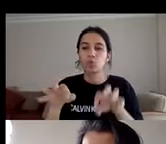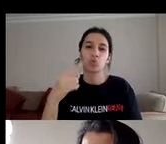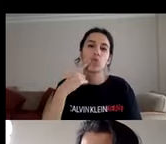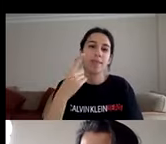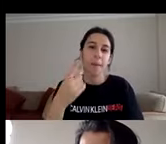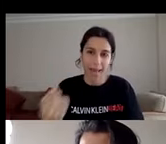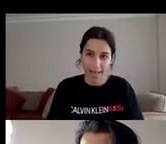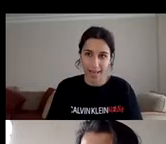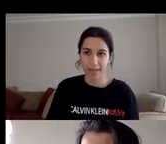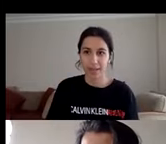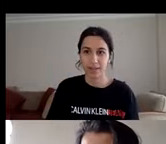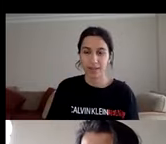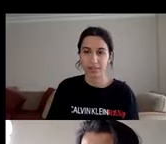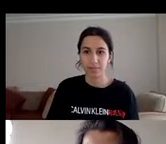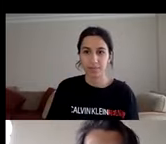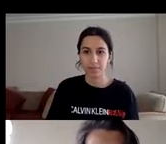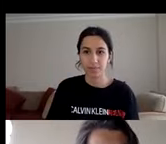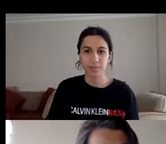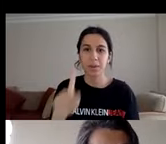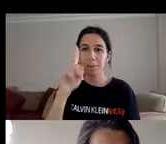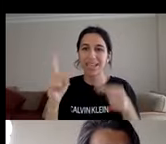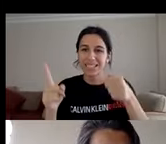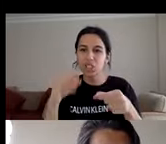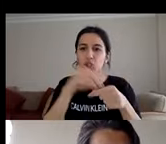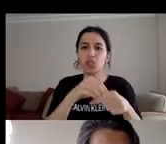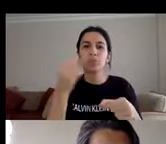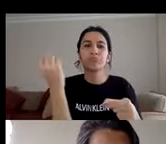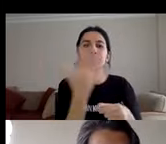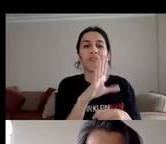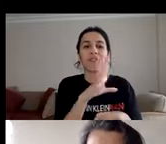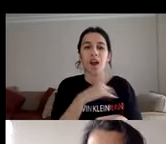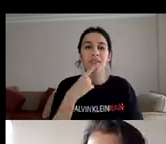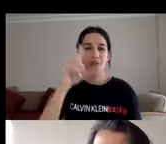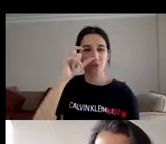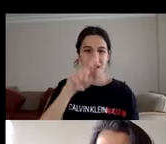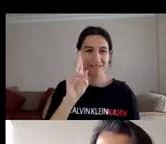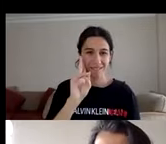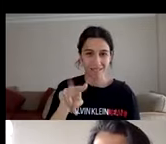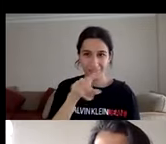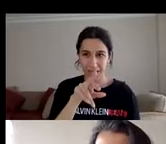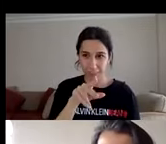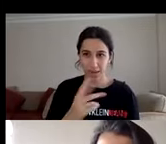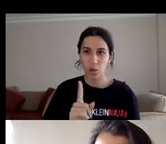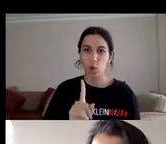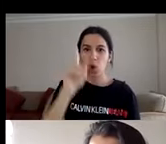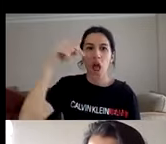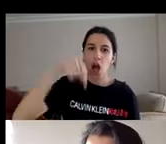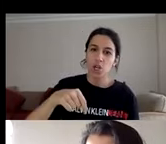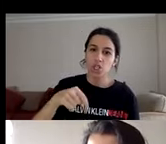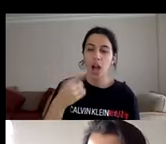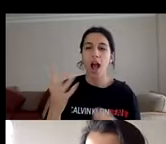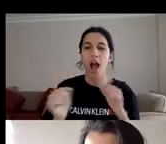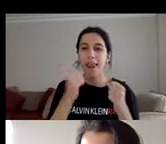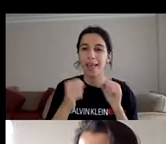fazla işlem atanabiliyor. Altında da bunun işte gerçek zamanlı yukarı aşağı hareket ederek böyle braille kabartma